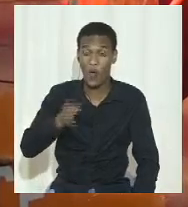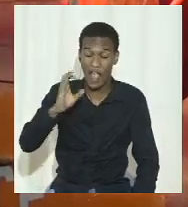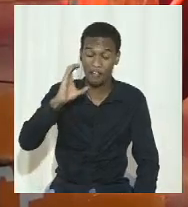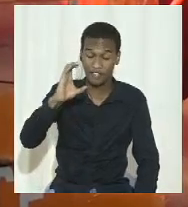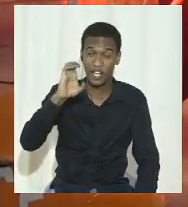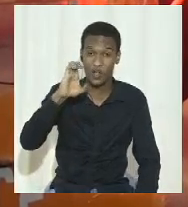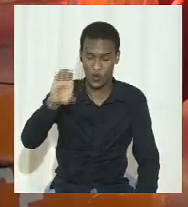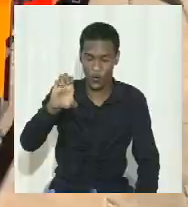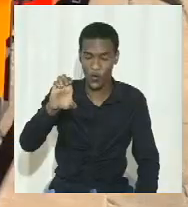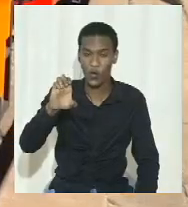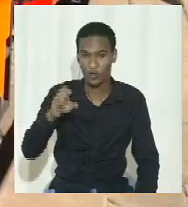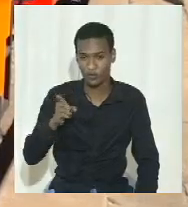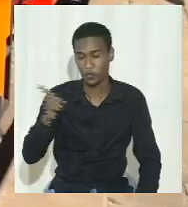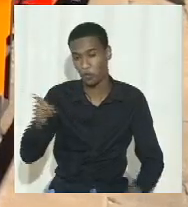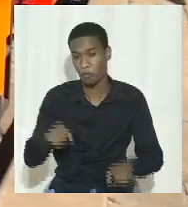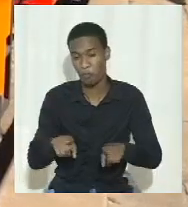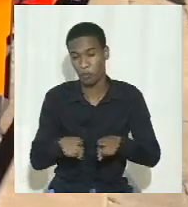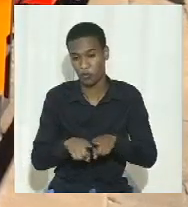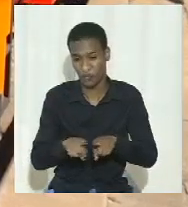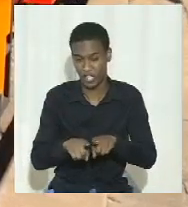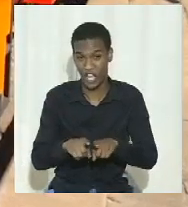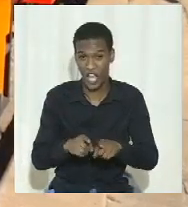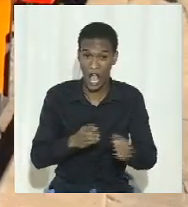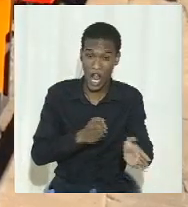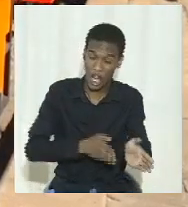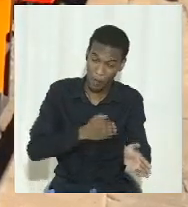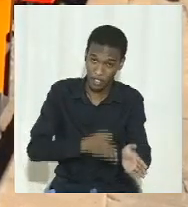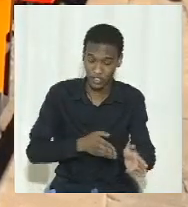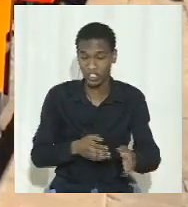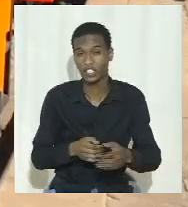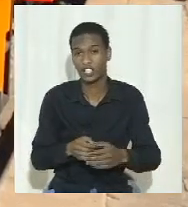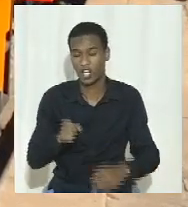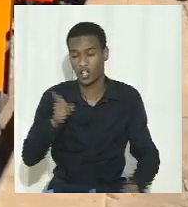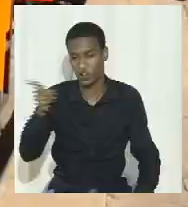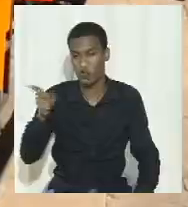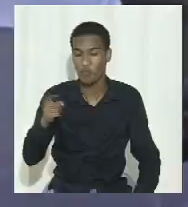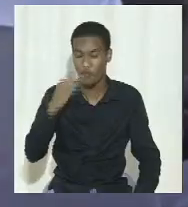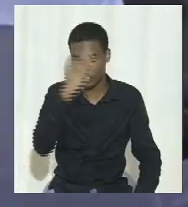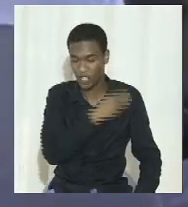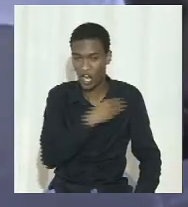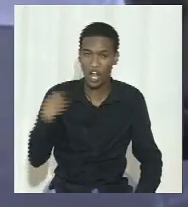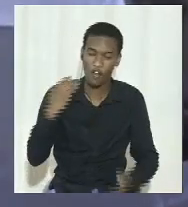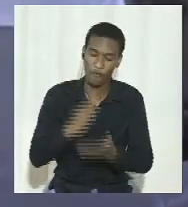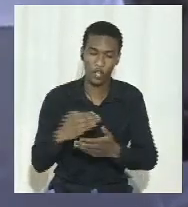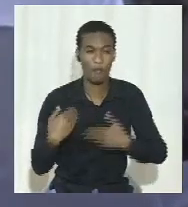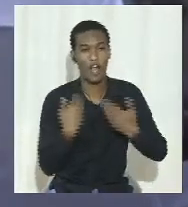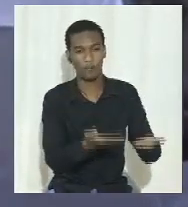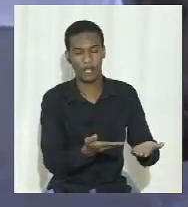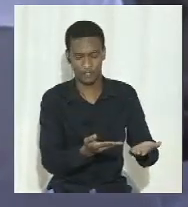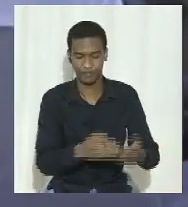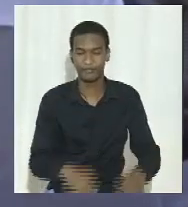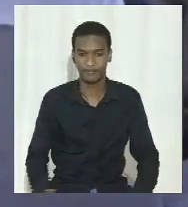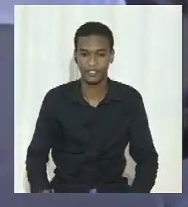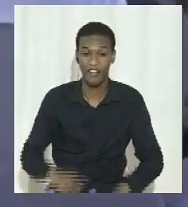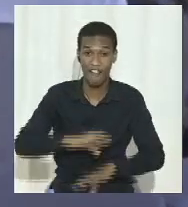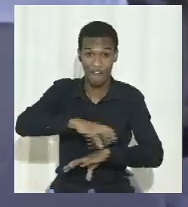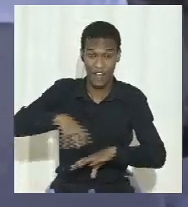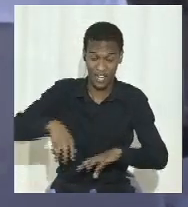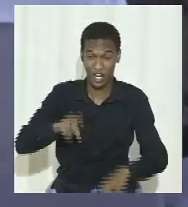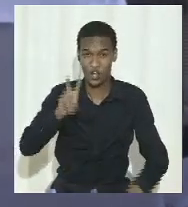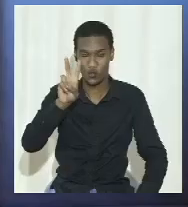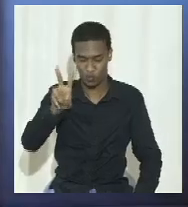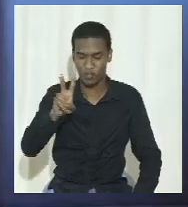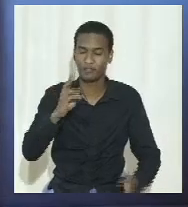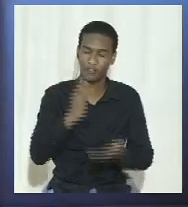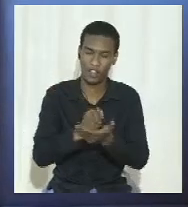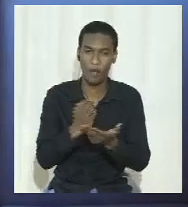loha masinina na lokomotiva miisa telo sy vagon avy amin'ny fitondram-panjakana ireto. Faritra roa no nangataka sy azo tombo